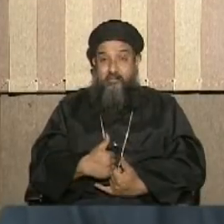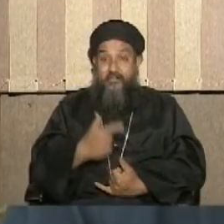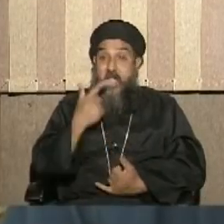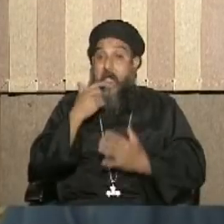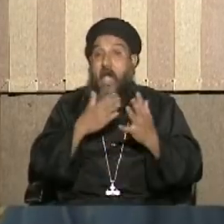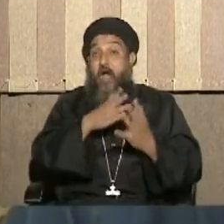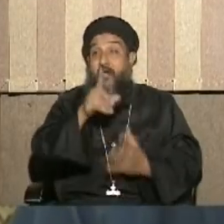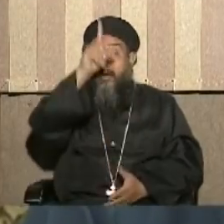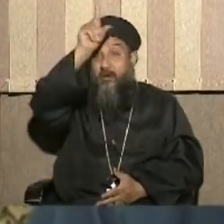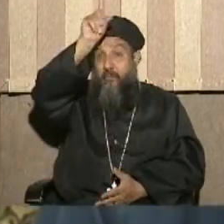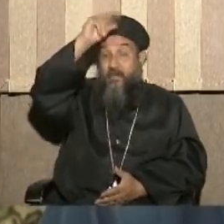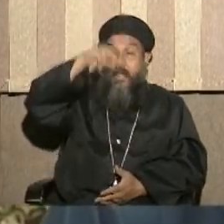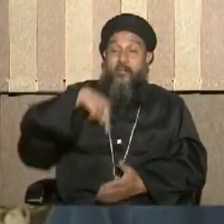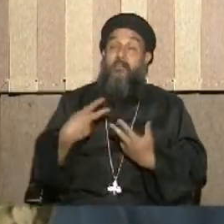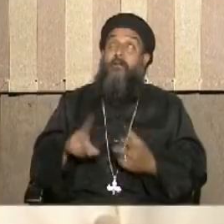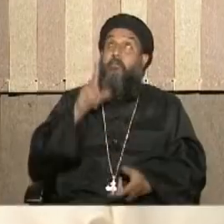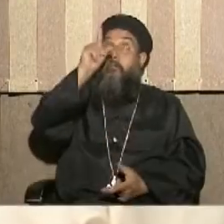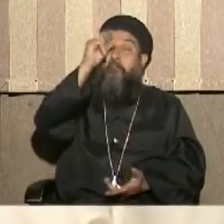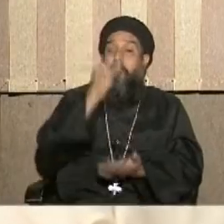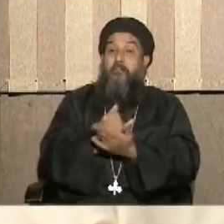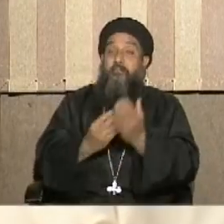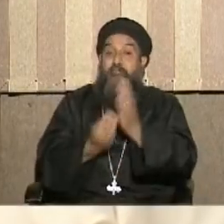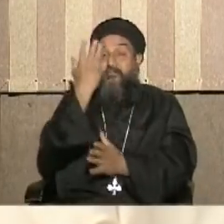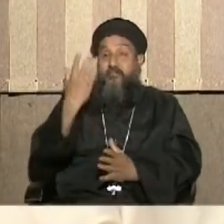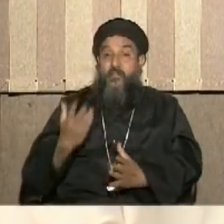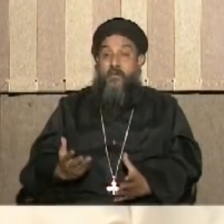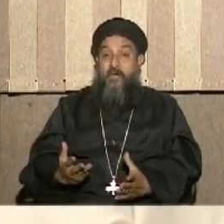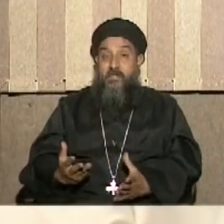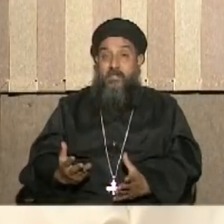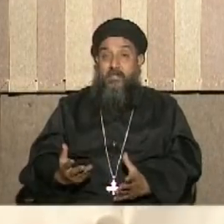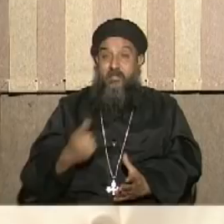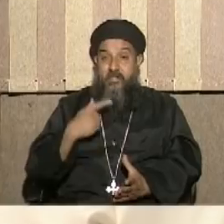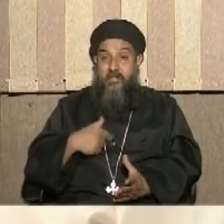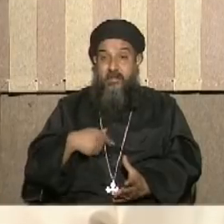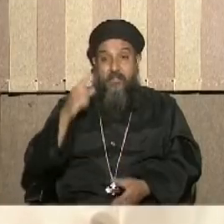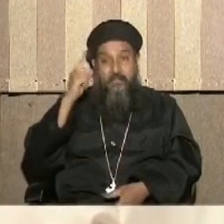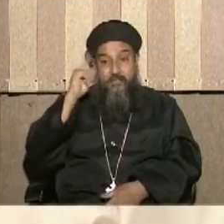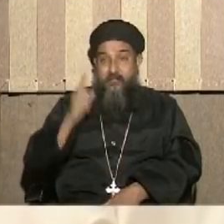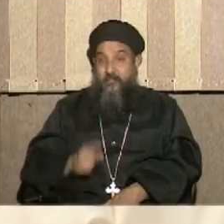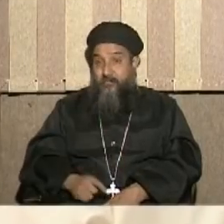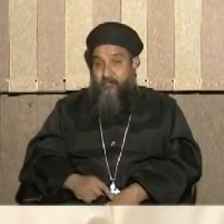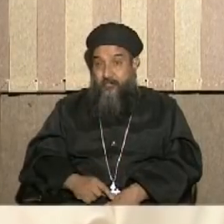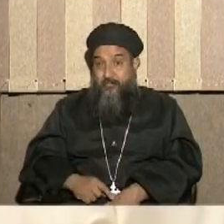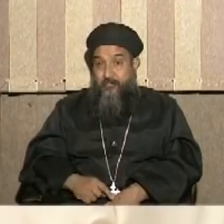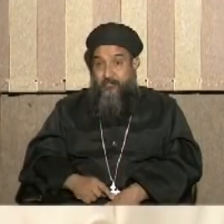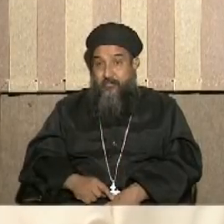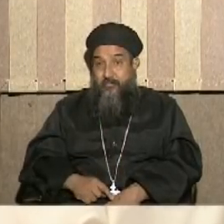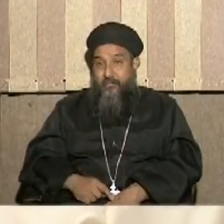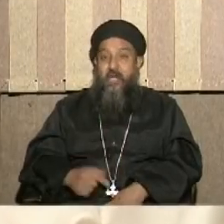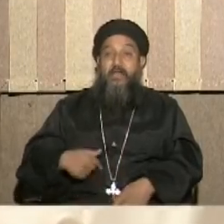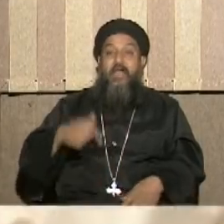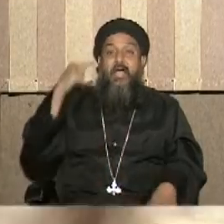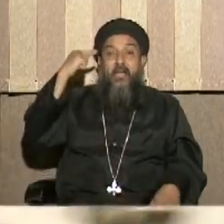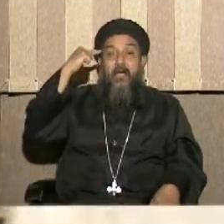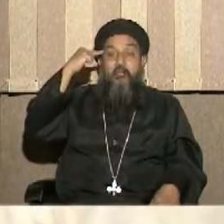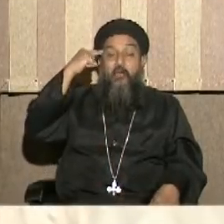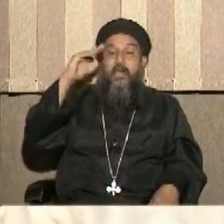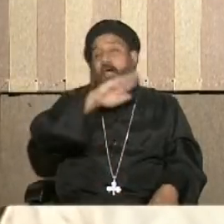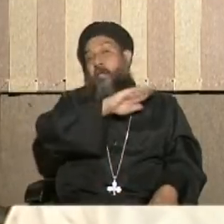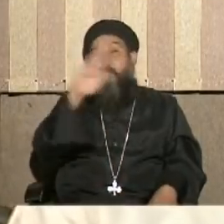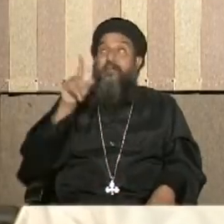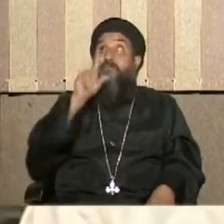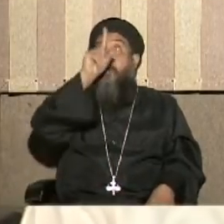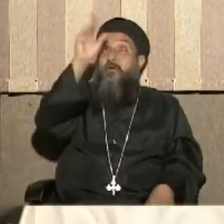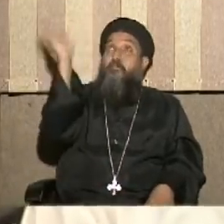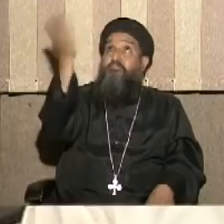المسيحية عمل ربنا معانا كل يوم. أولا احنا مش وثنيين، احنا عقلانيين.